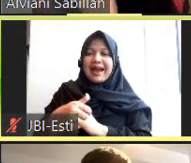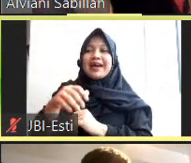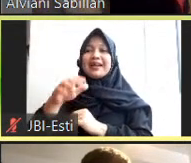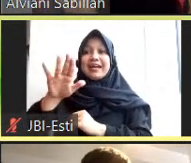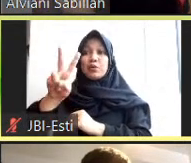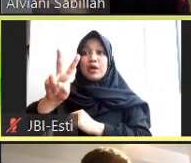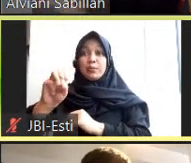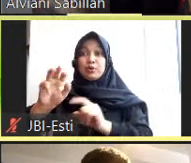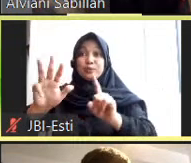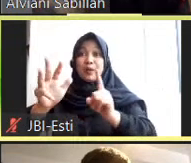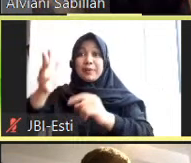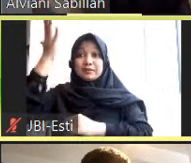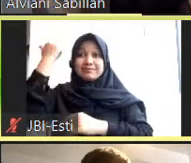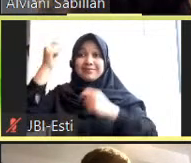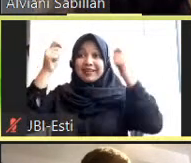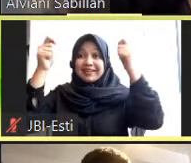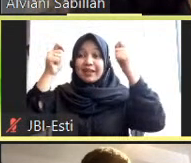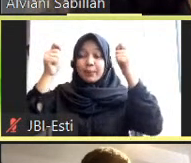korupsi, itu